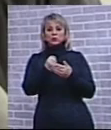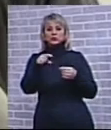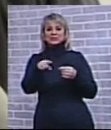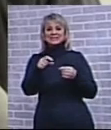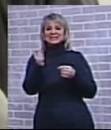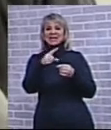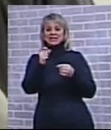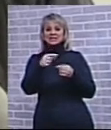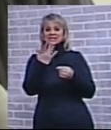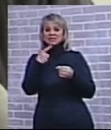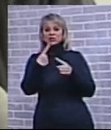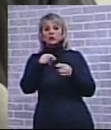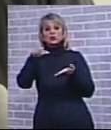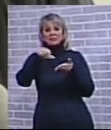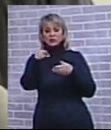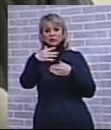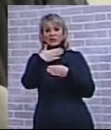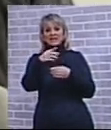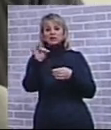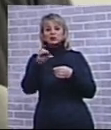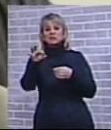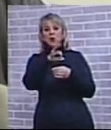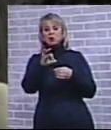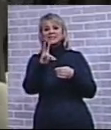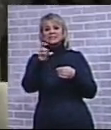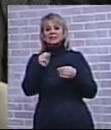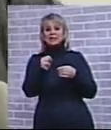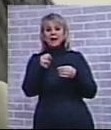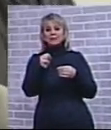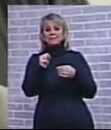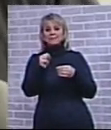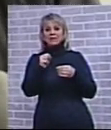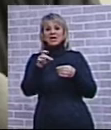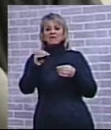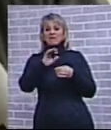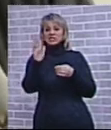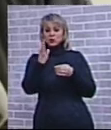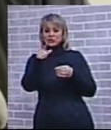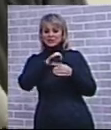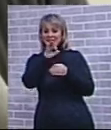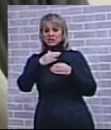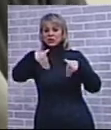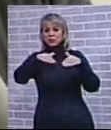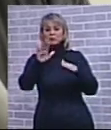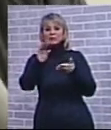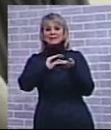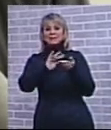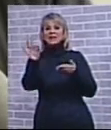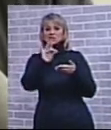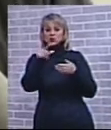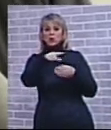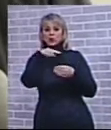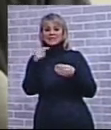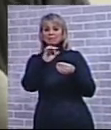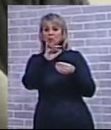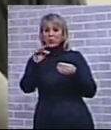получить золотистый цвет, который присутствует в флаге Ростовской области, на восточной трибуне будет надпись «Ростов»